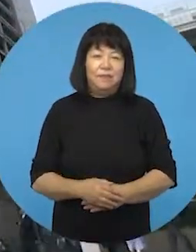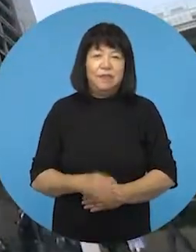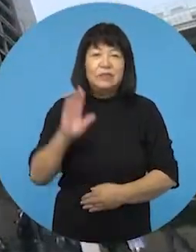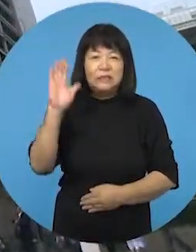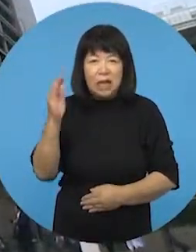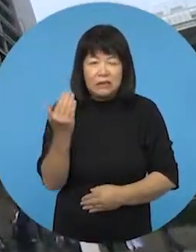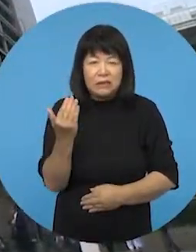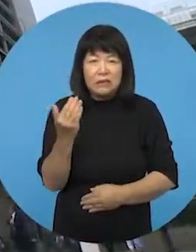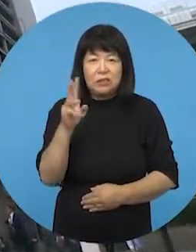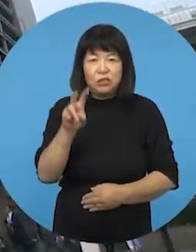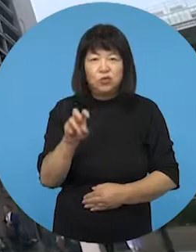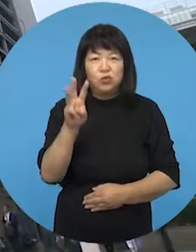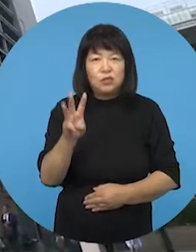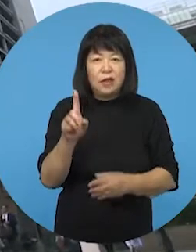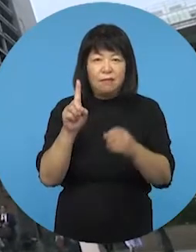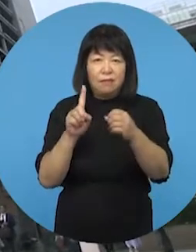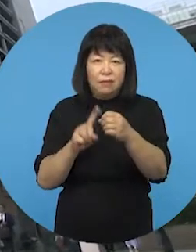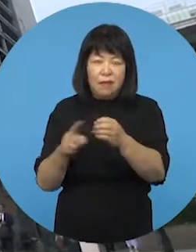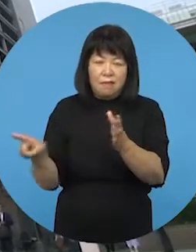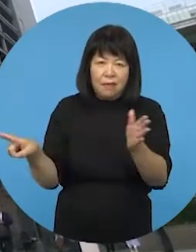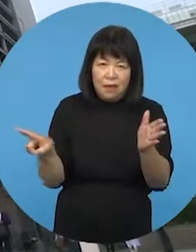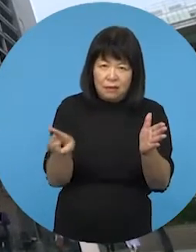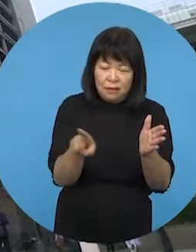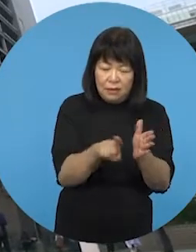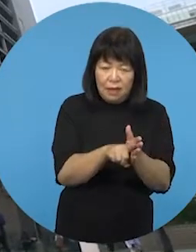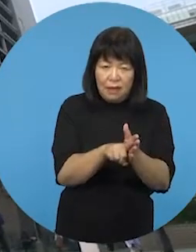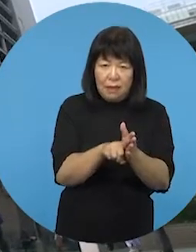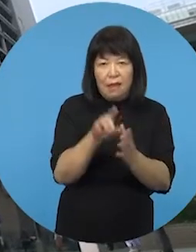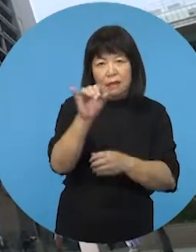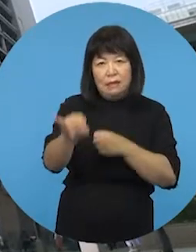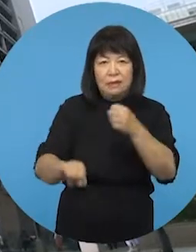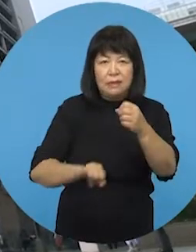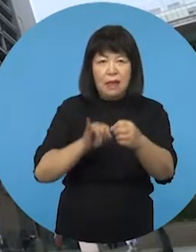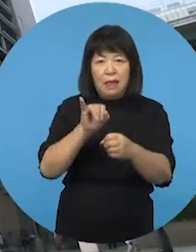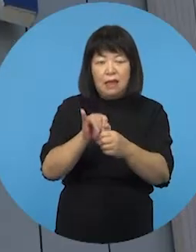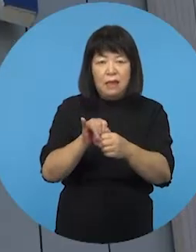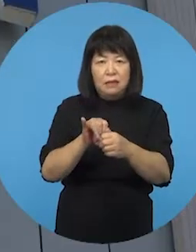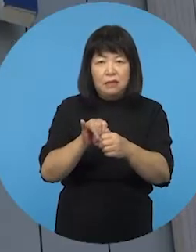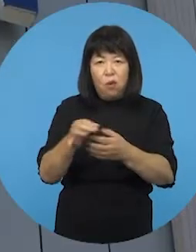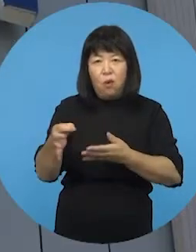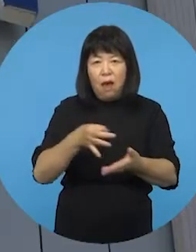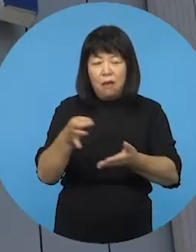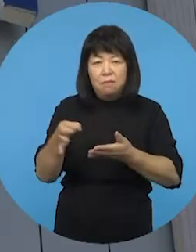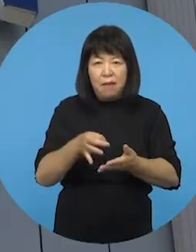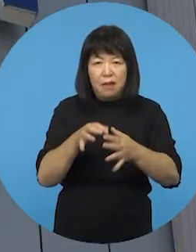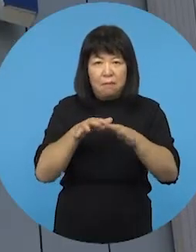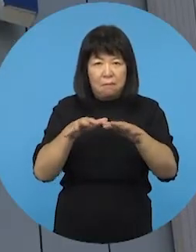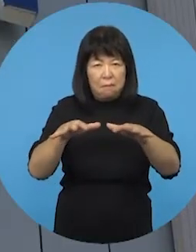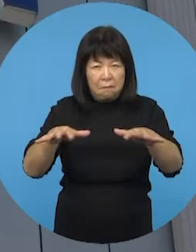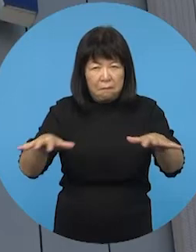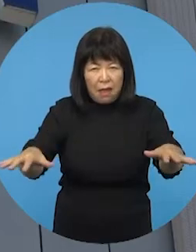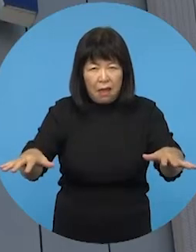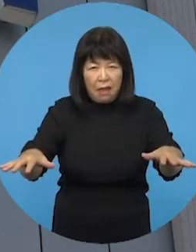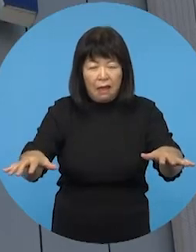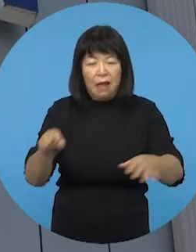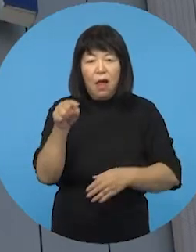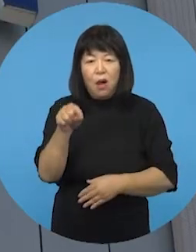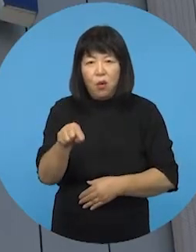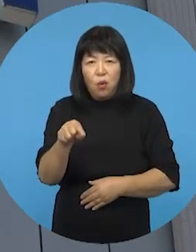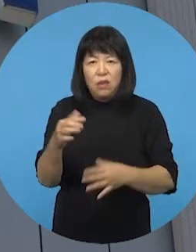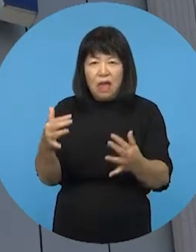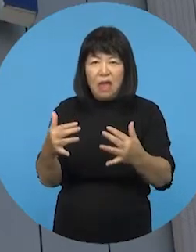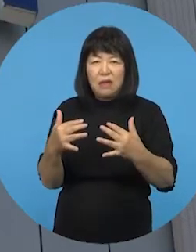しかし23年の月日が流れ、インターネット通販などが躍進、百貨店離れの波に押